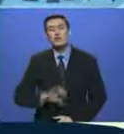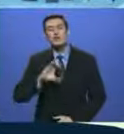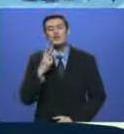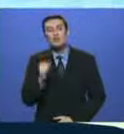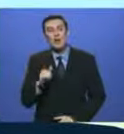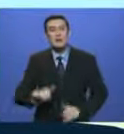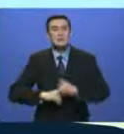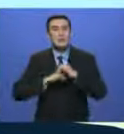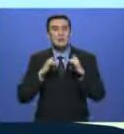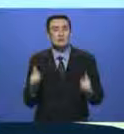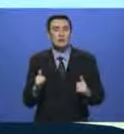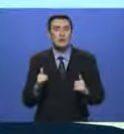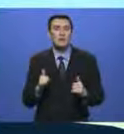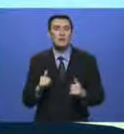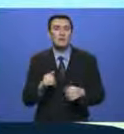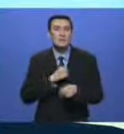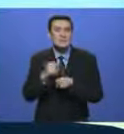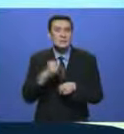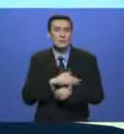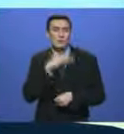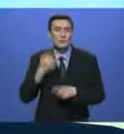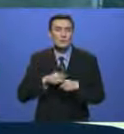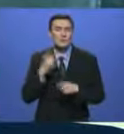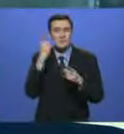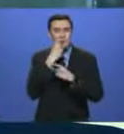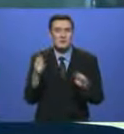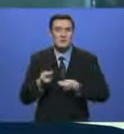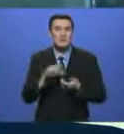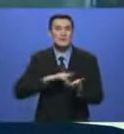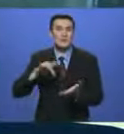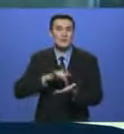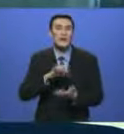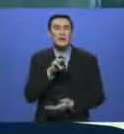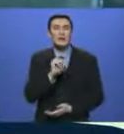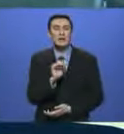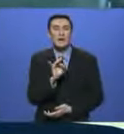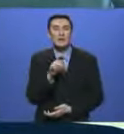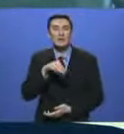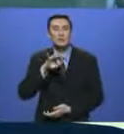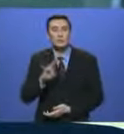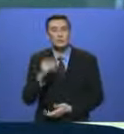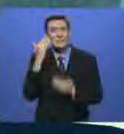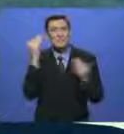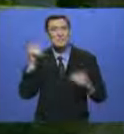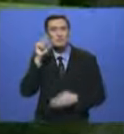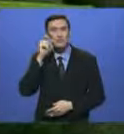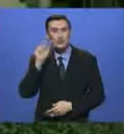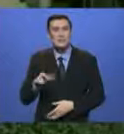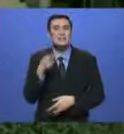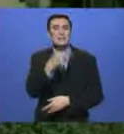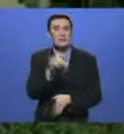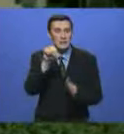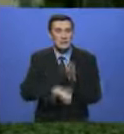новости. США захлестнула волна насилия, по сообщению местных властей, в городке Тарпон-Спрингс. Неизвестный мужчина застрелил